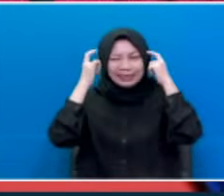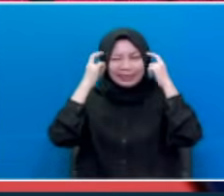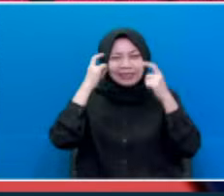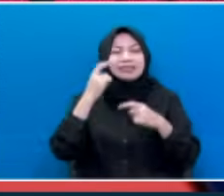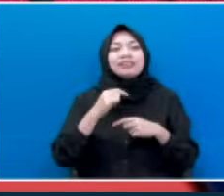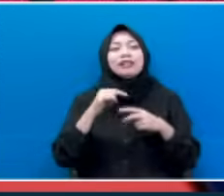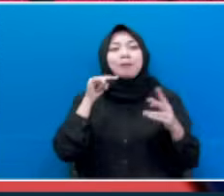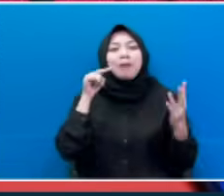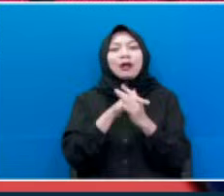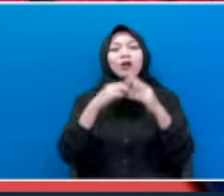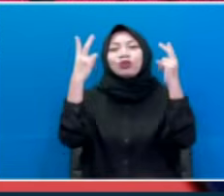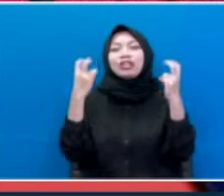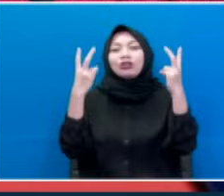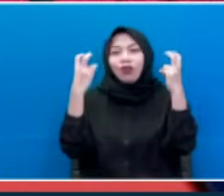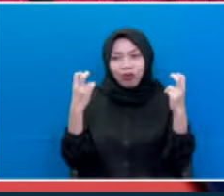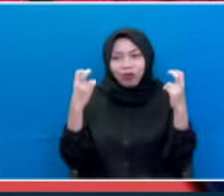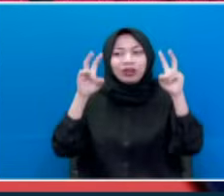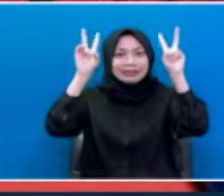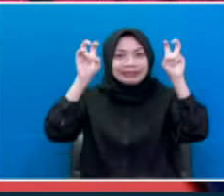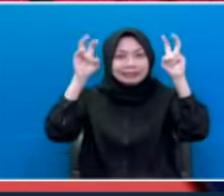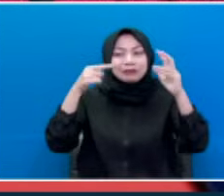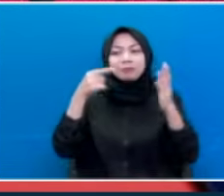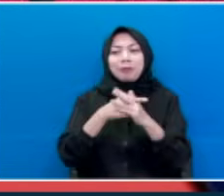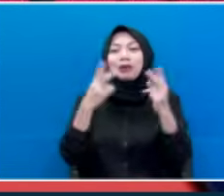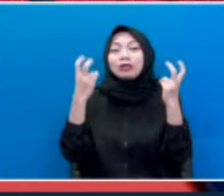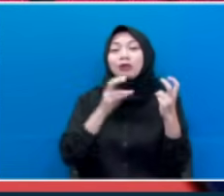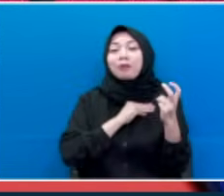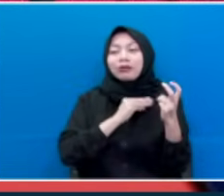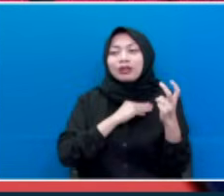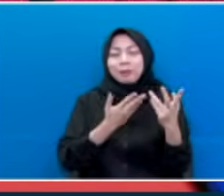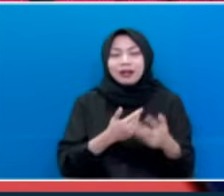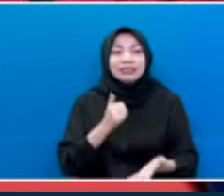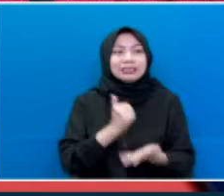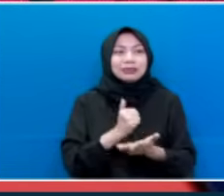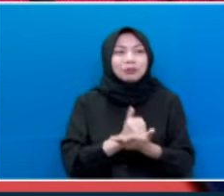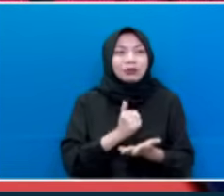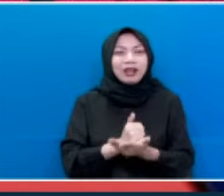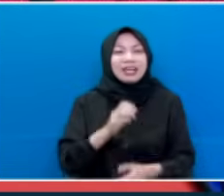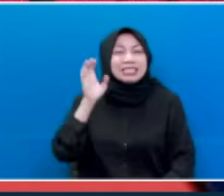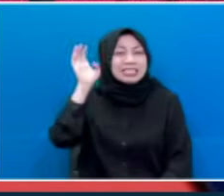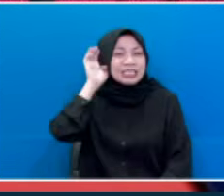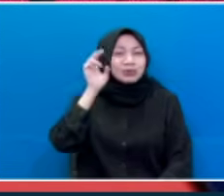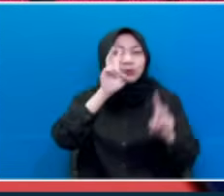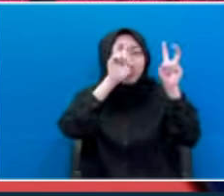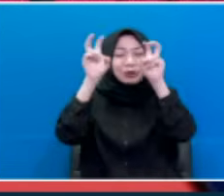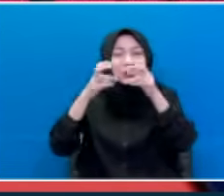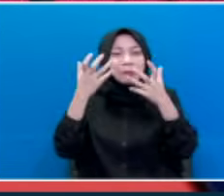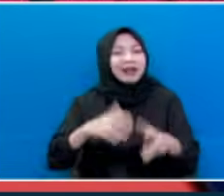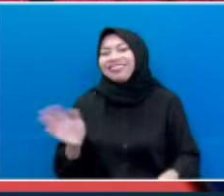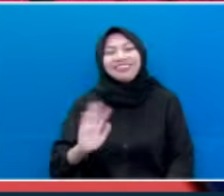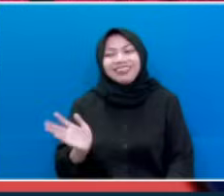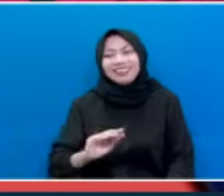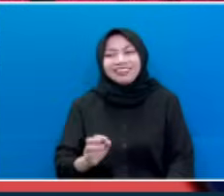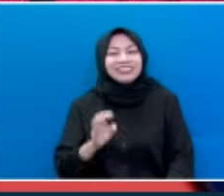Mak tiktok iya jadi apa isunya bukan lagi isu-isu yang berat isu-isu yang receh